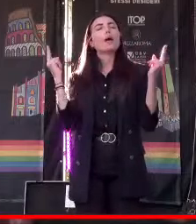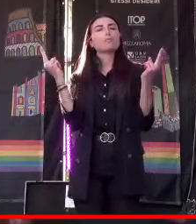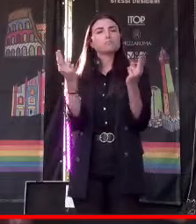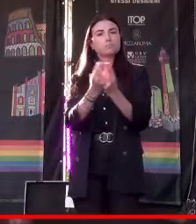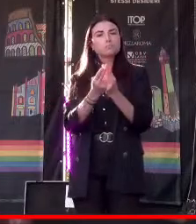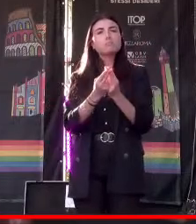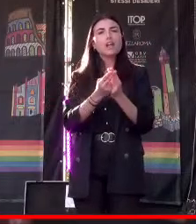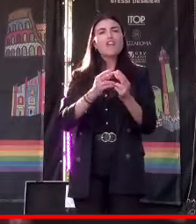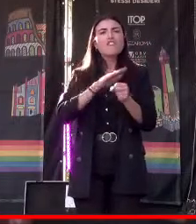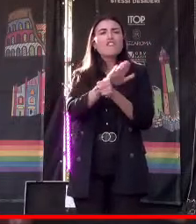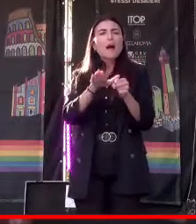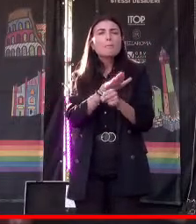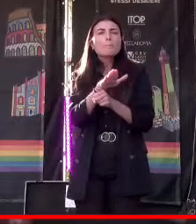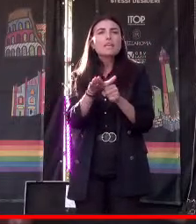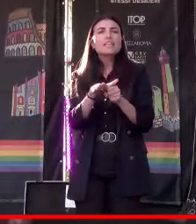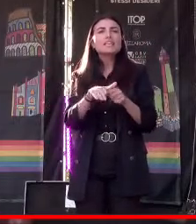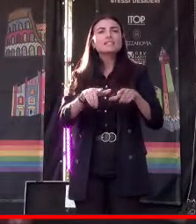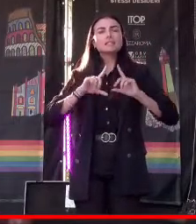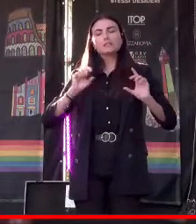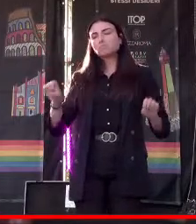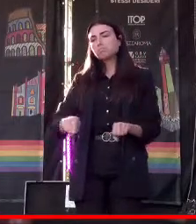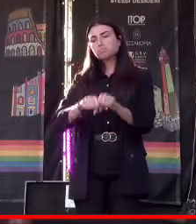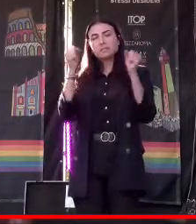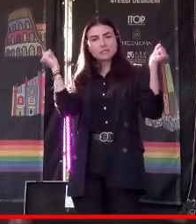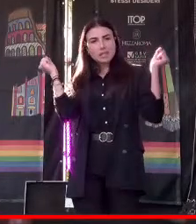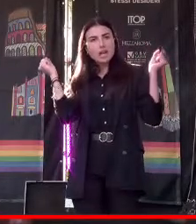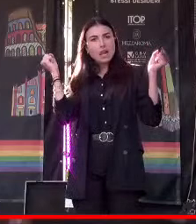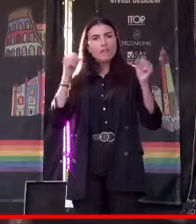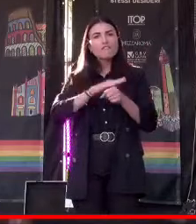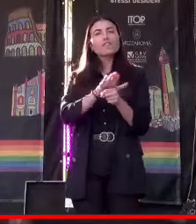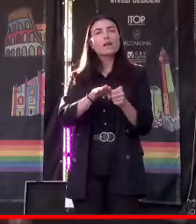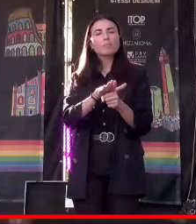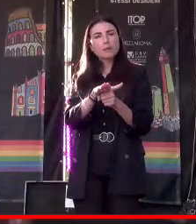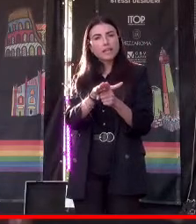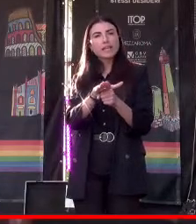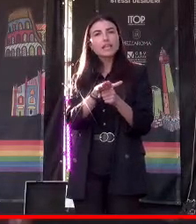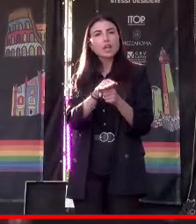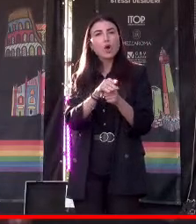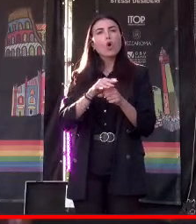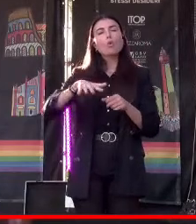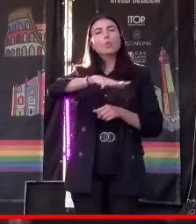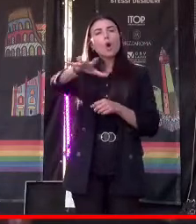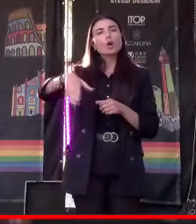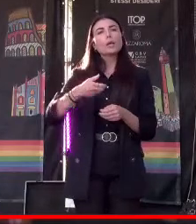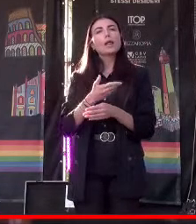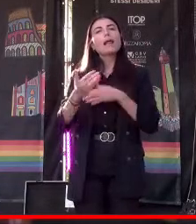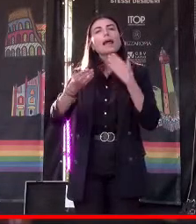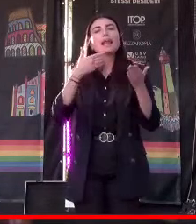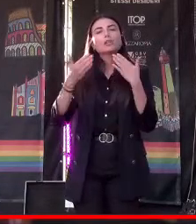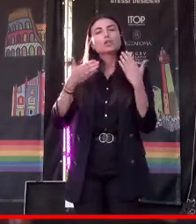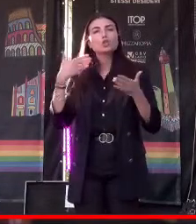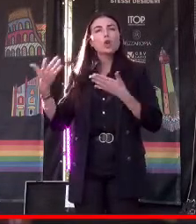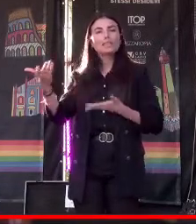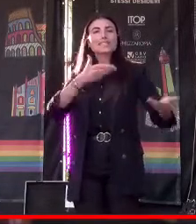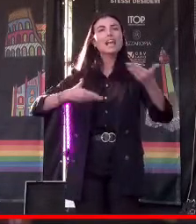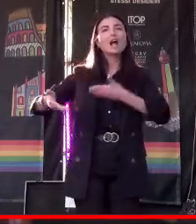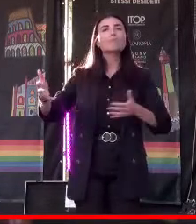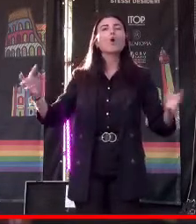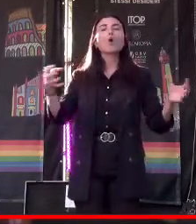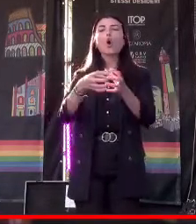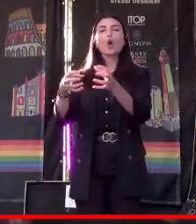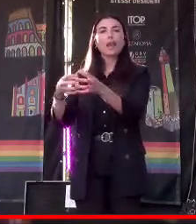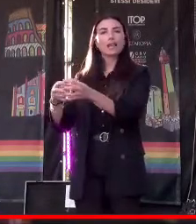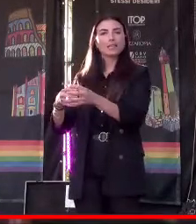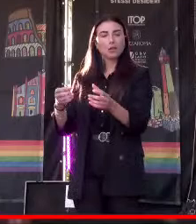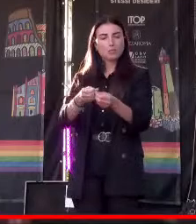che scompaiono dai luoghi pubblici, dalla vita, dalle relazioni e dallo scambio collettivo. Quindi ovvio che